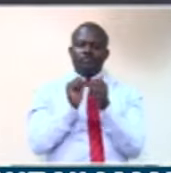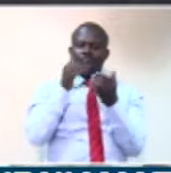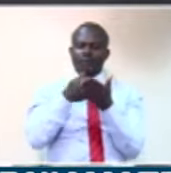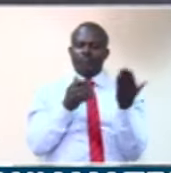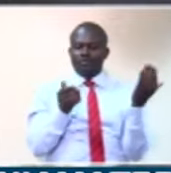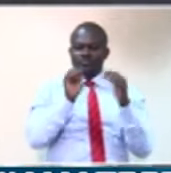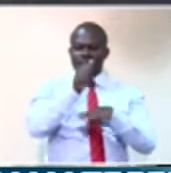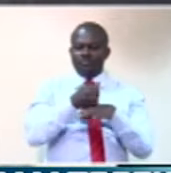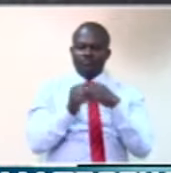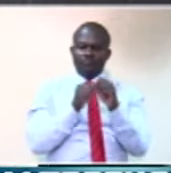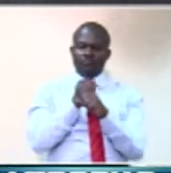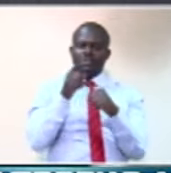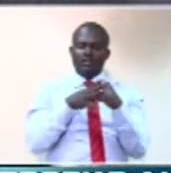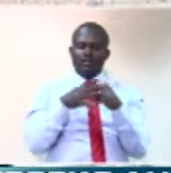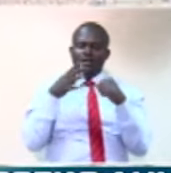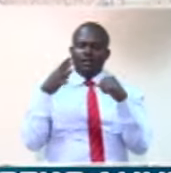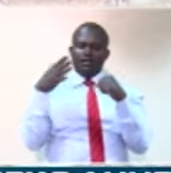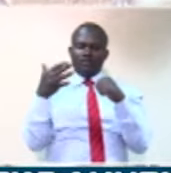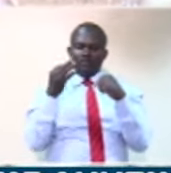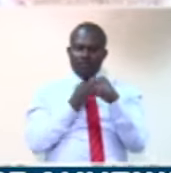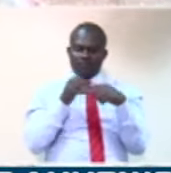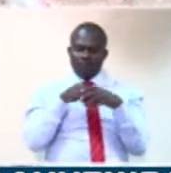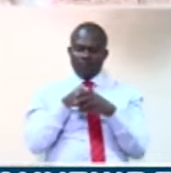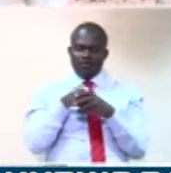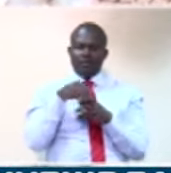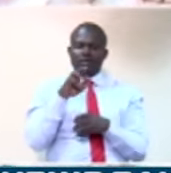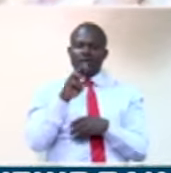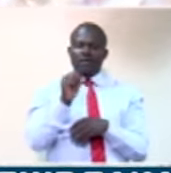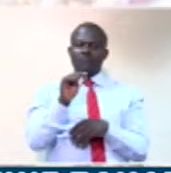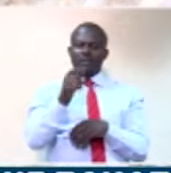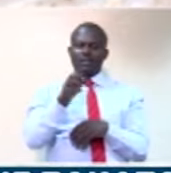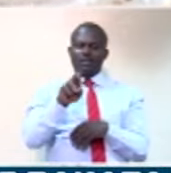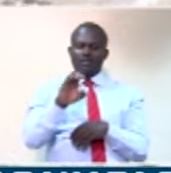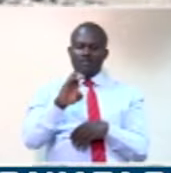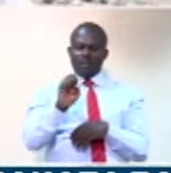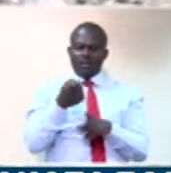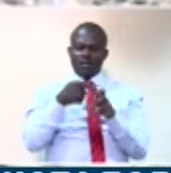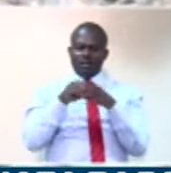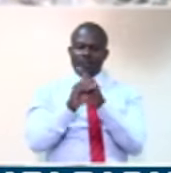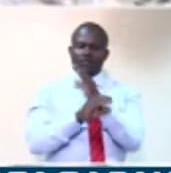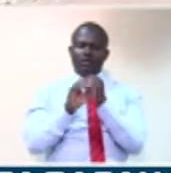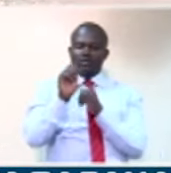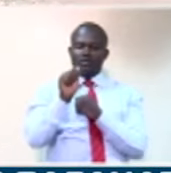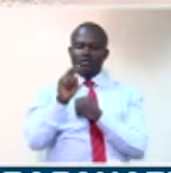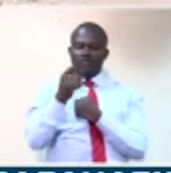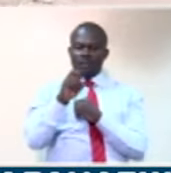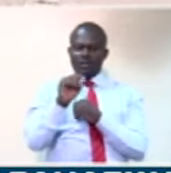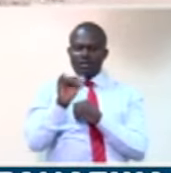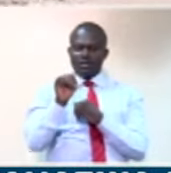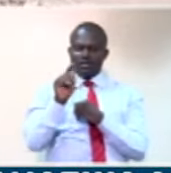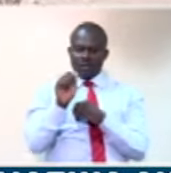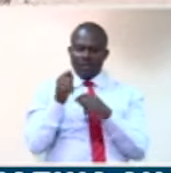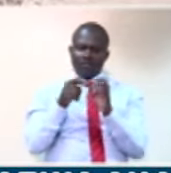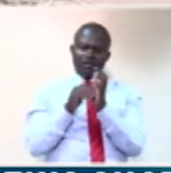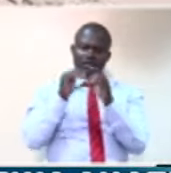ni zashyizwemo mu mwaka w'1958 zo mu bwoko bwa Riminotrisa Miodon zivanywe mu kiyaga cya Tanganyika. Gusa kuva ku